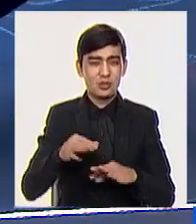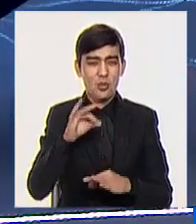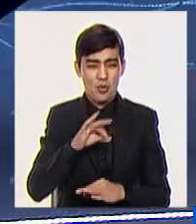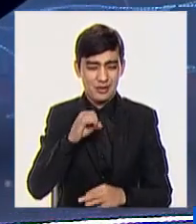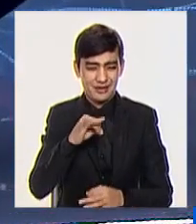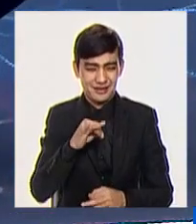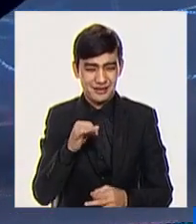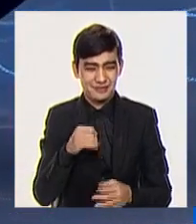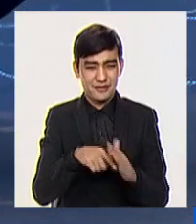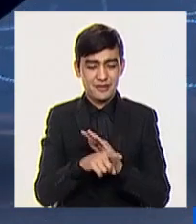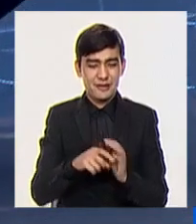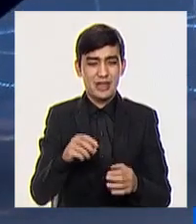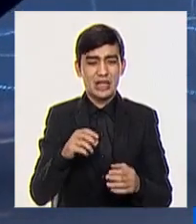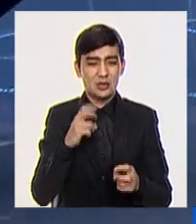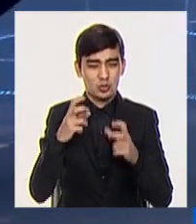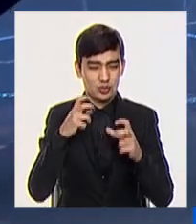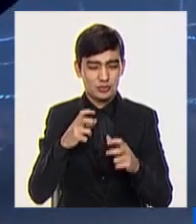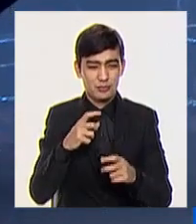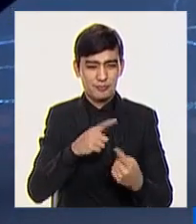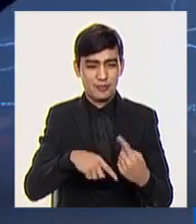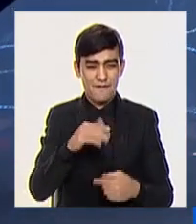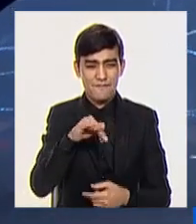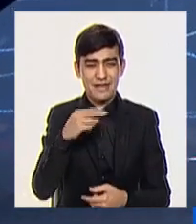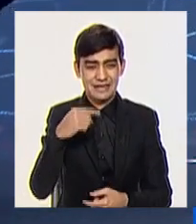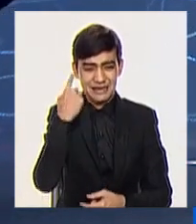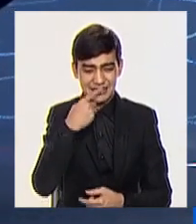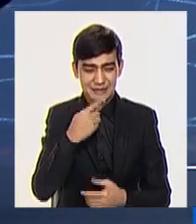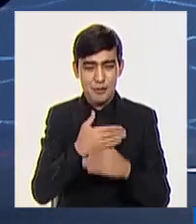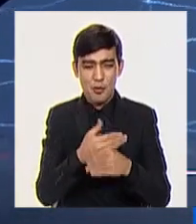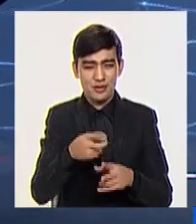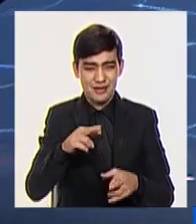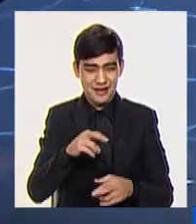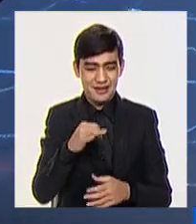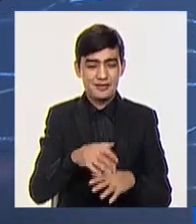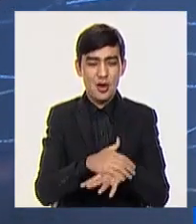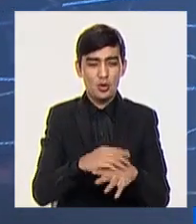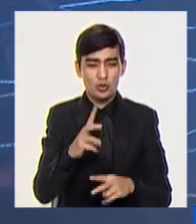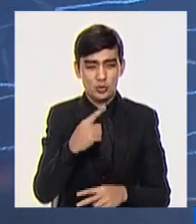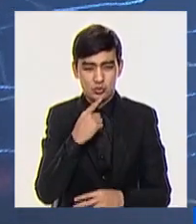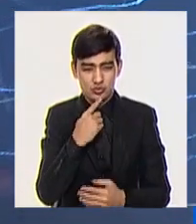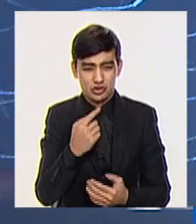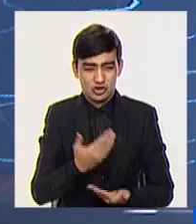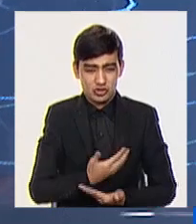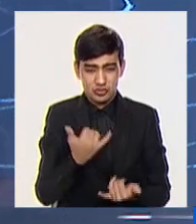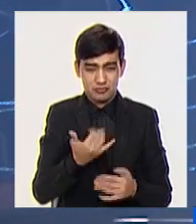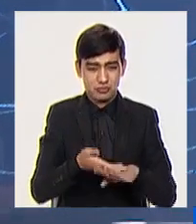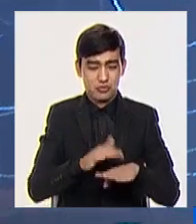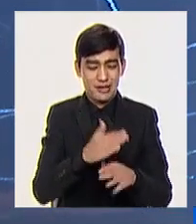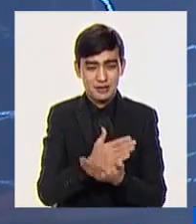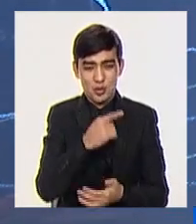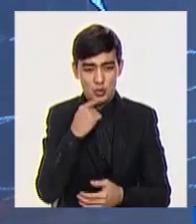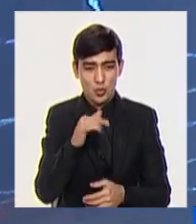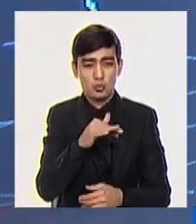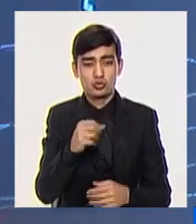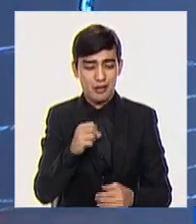предлагают внедрить институт банкротства физических лиц. Это будет программа поддержки граждан, которые попали в трудную жизненную ситуацию. В России уже